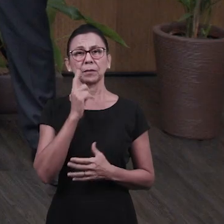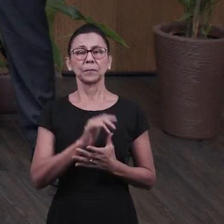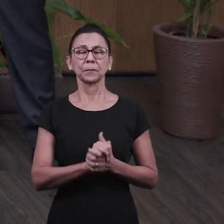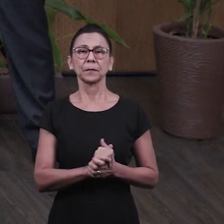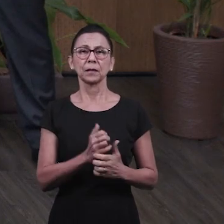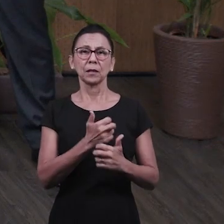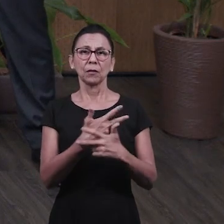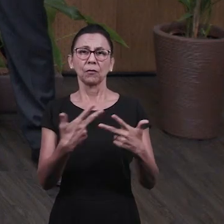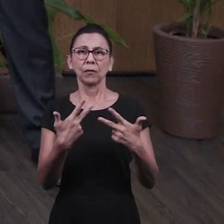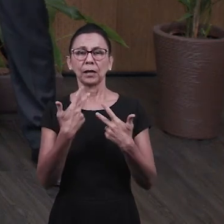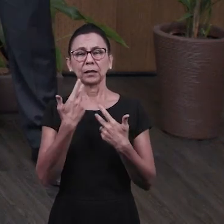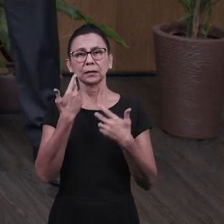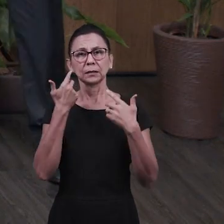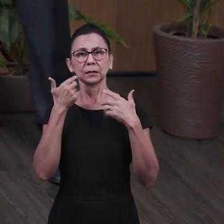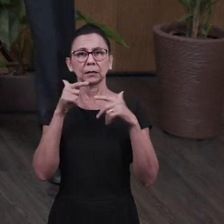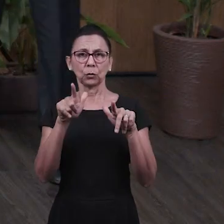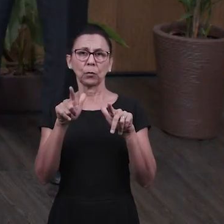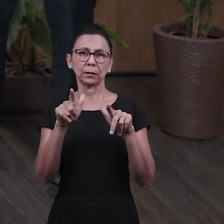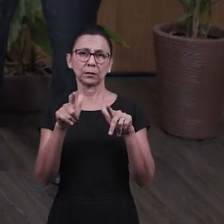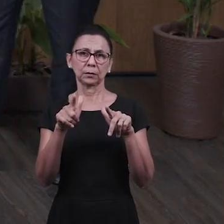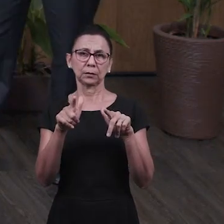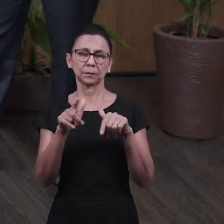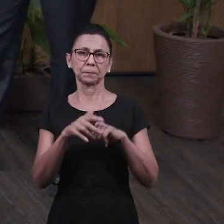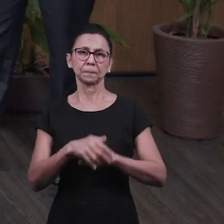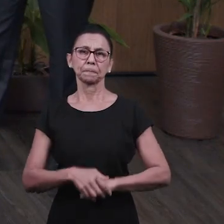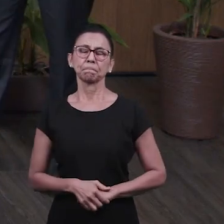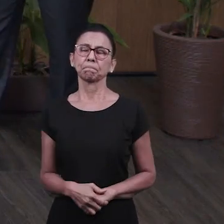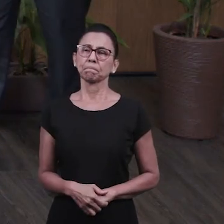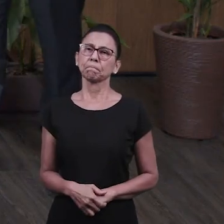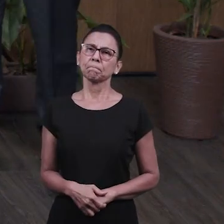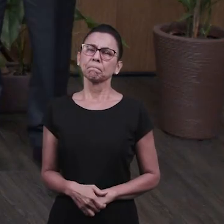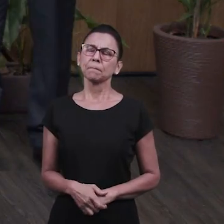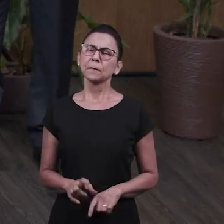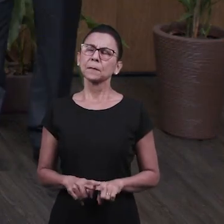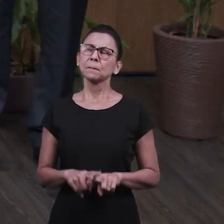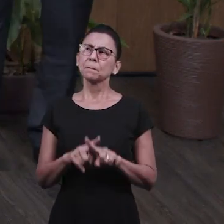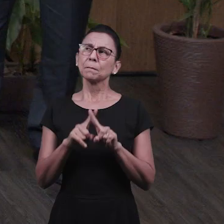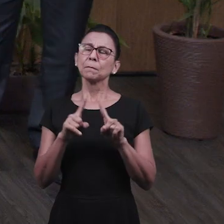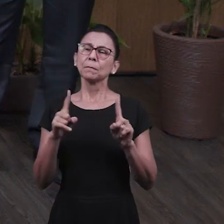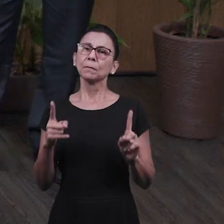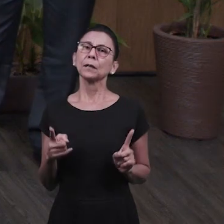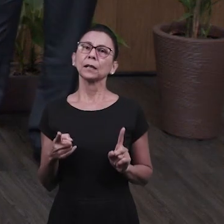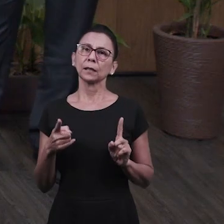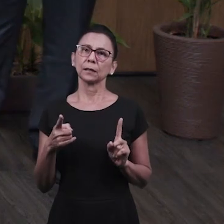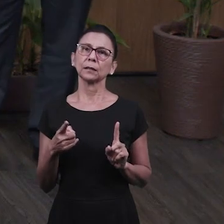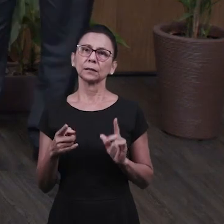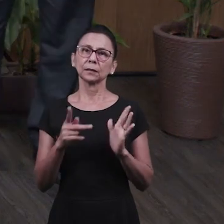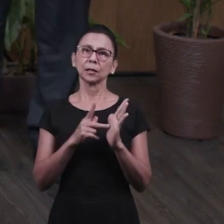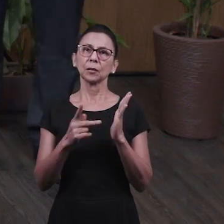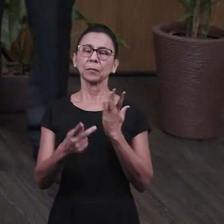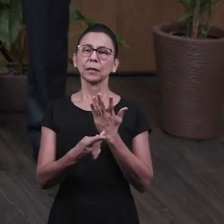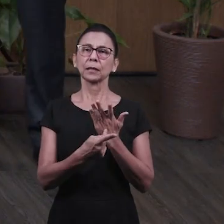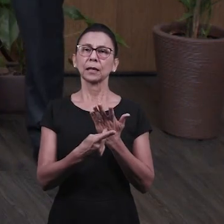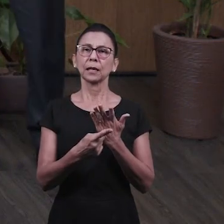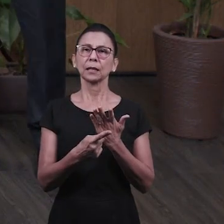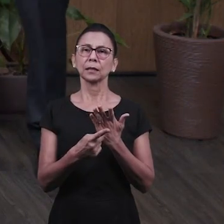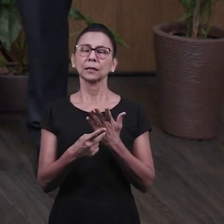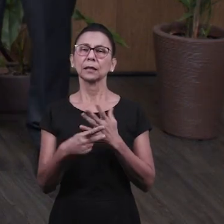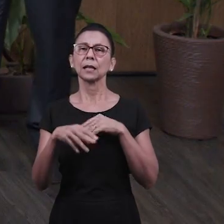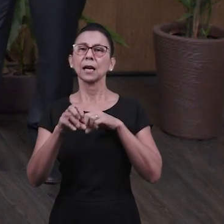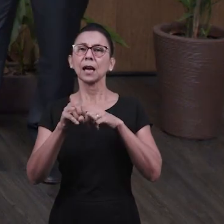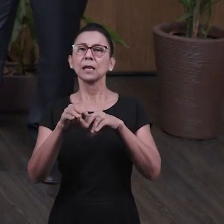voyons plusieurs figures de langage. Mais un enseignement que la parole veut nous